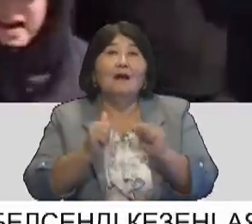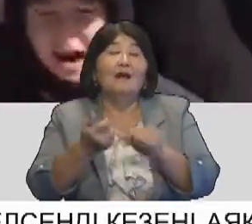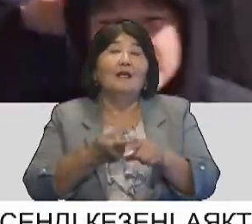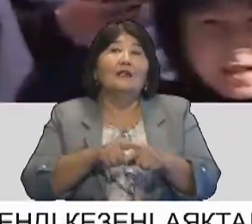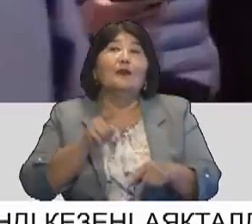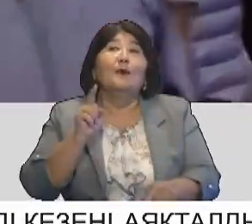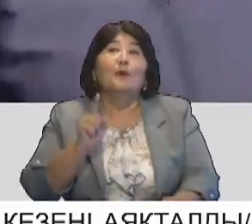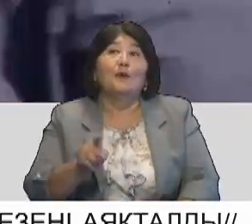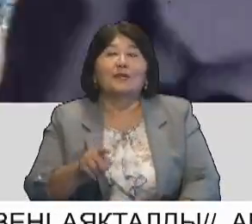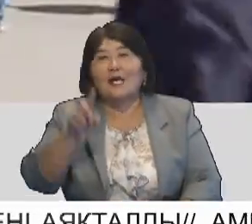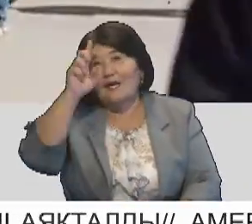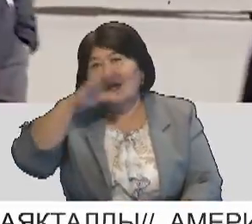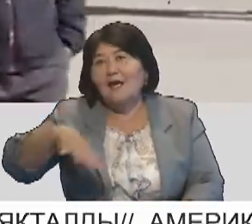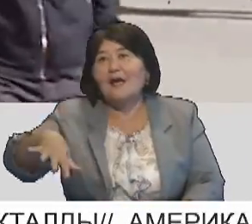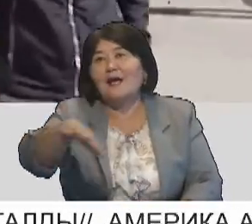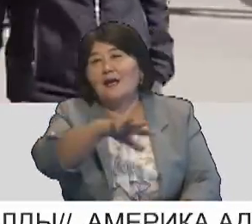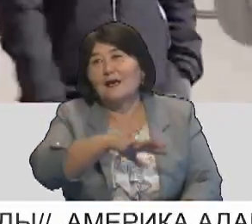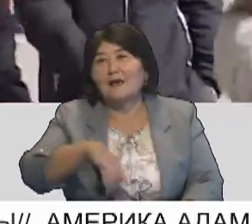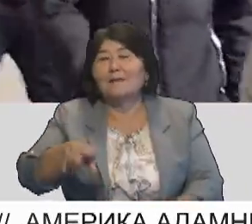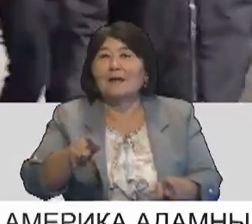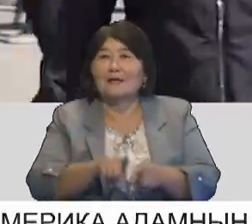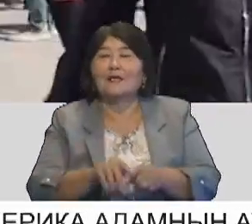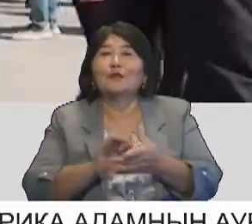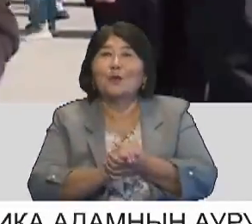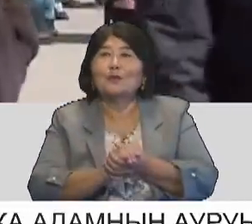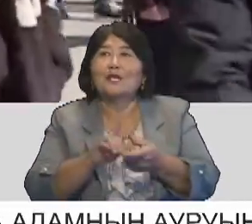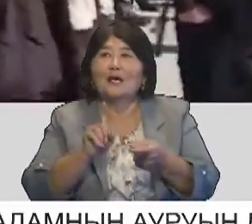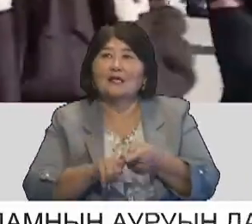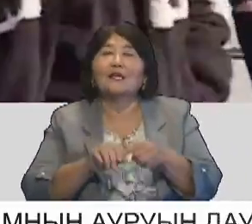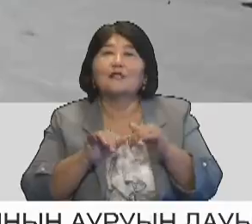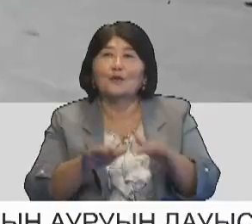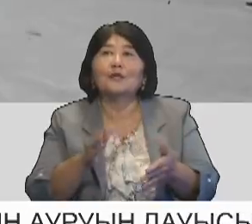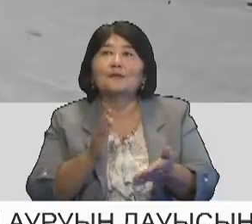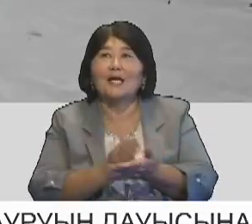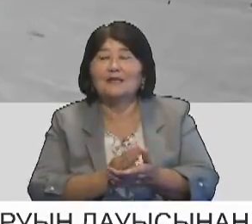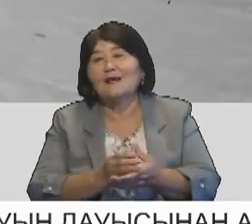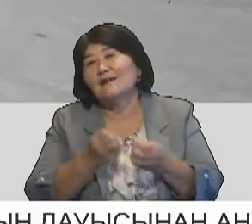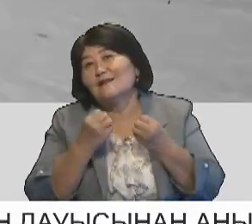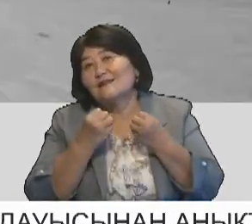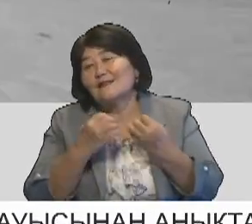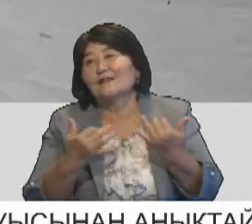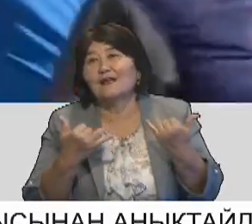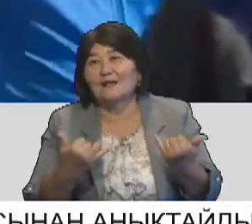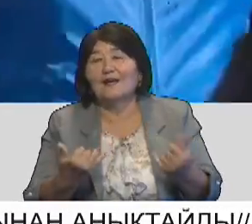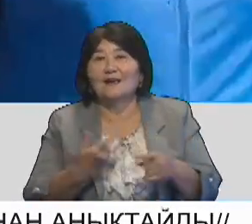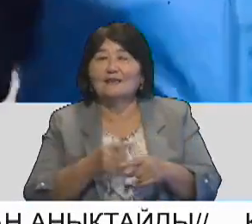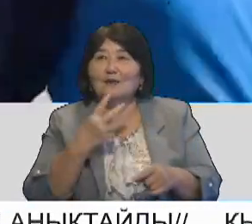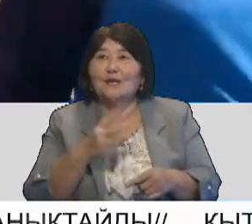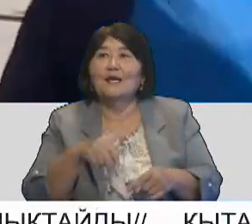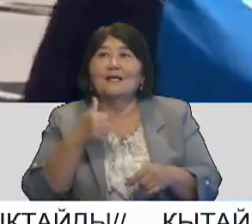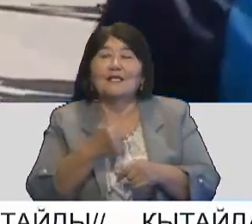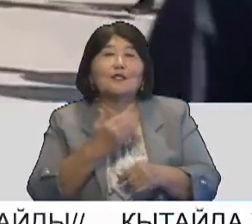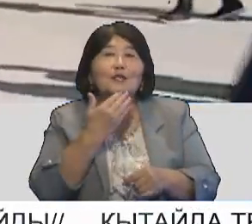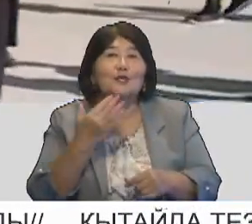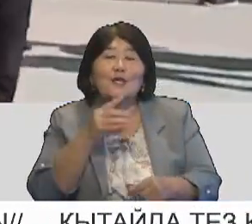осы мемлекеттердің береке бірлік достығының арқасында үшін өтіп жатыр. Жақсы, қазір енді мен бастарақты көрдім. Ең соңғы